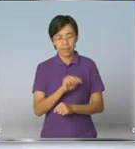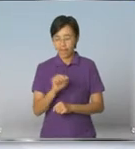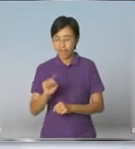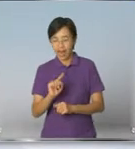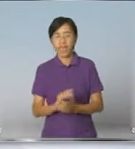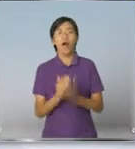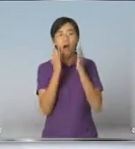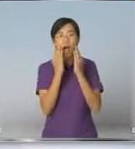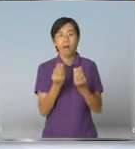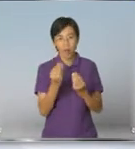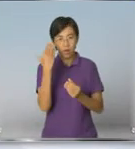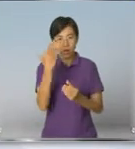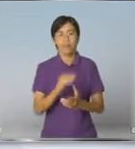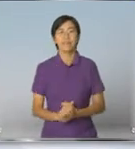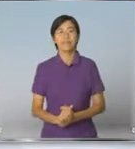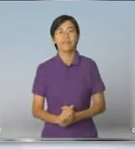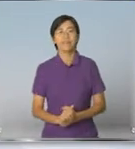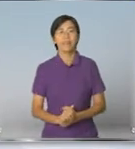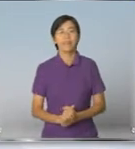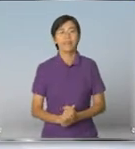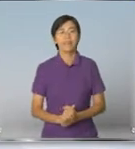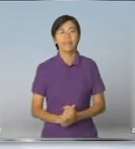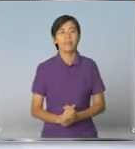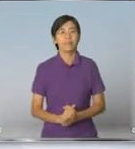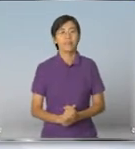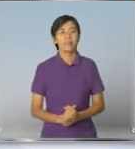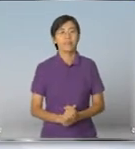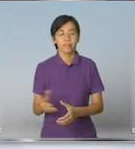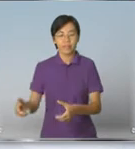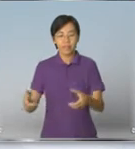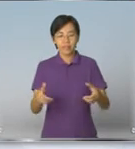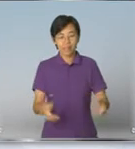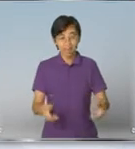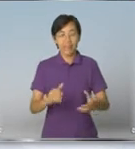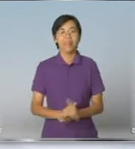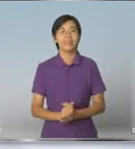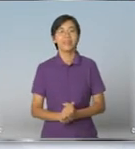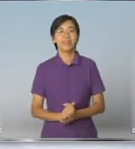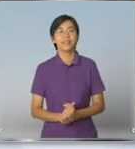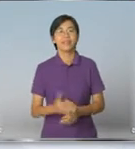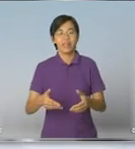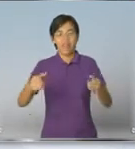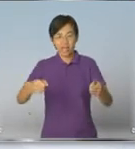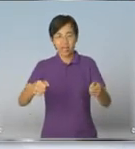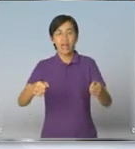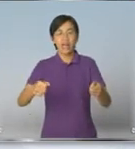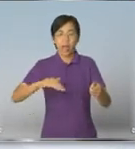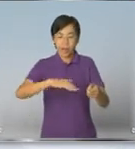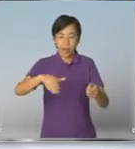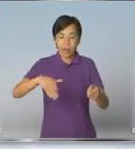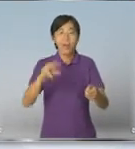ส่วนแป้งนะครับงั้นเดี๋ยวผมเอานี้หลบก่อนใช้กระทะใช่ไหมครับ ใช้กระทะช้อนไม้ ช้อนไม้ หรือไทยไม้ก็ได้ ครับผ